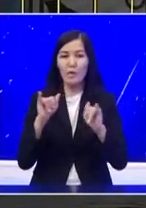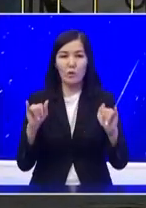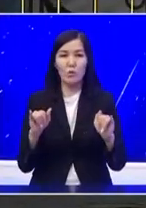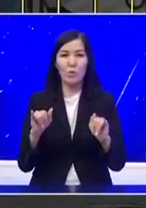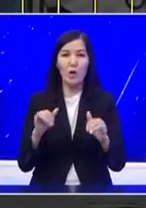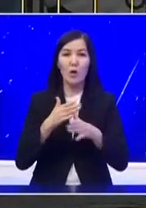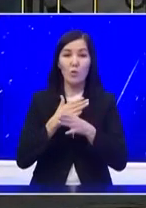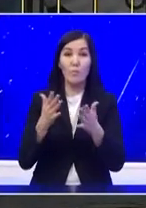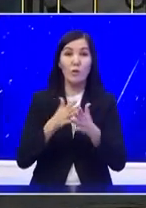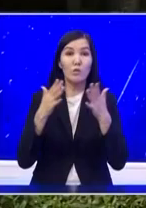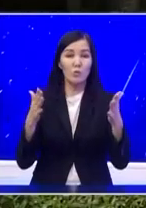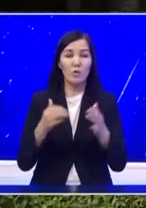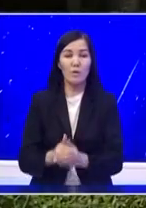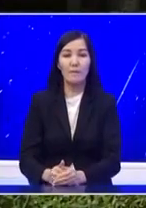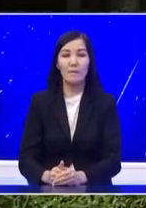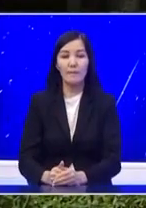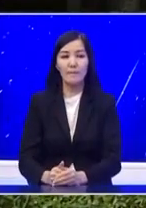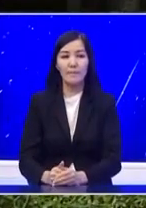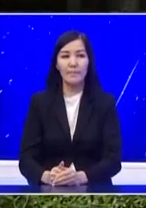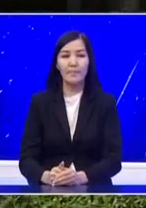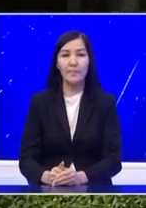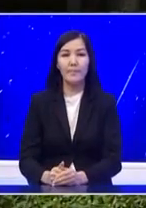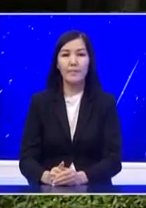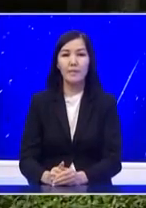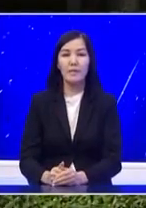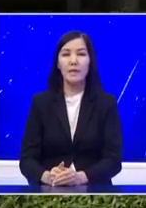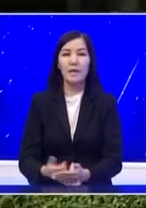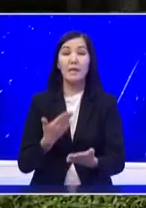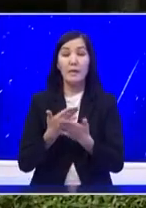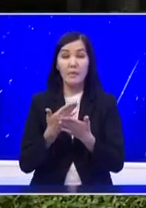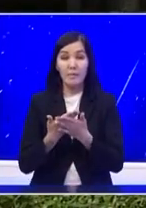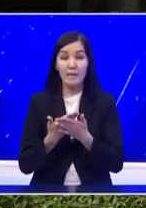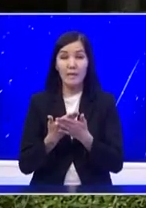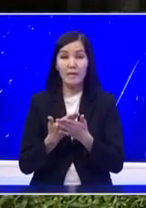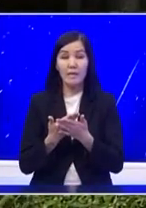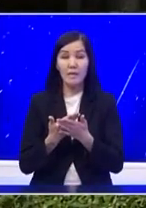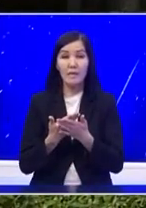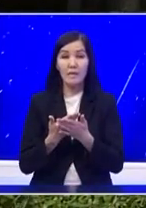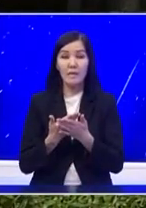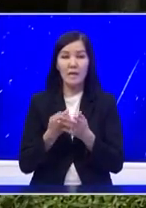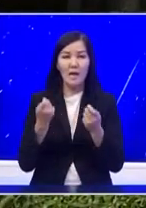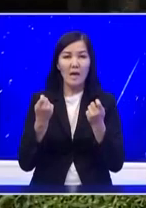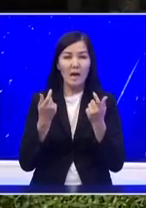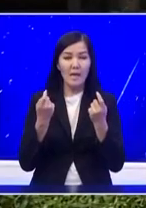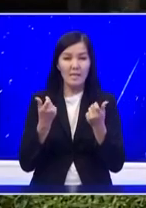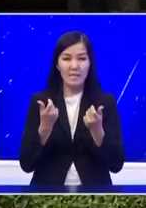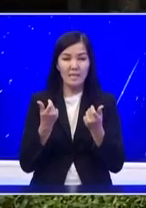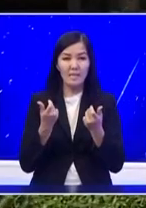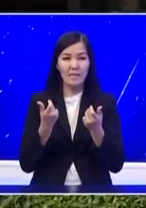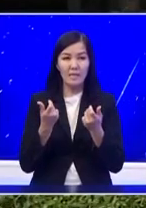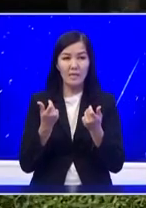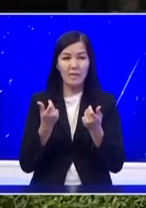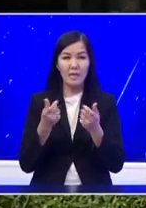көмегі зор екенін айтады. Қымыз бен шұбаттың құрамында да өзінің аз мөлшерде де болса да